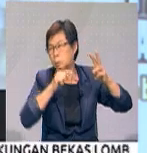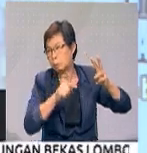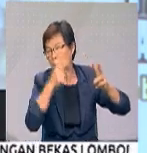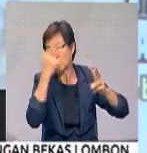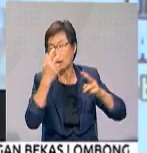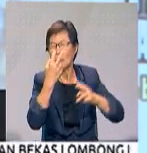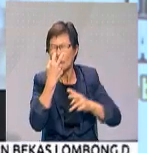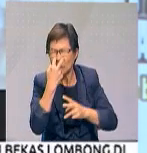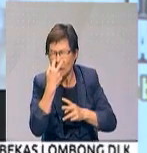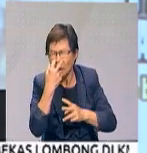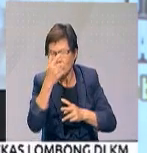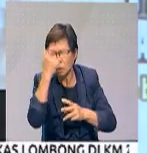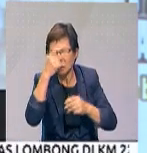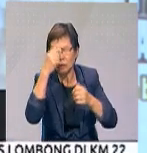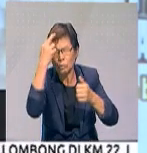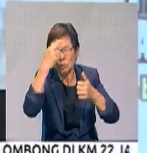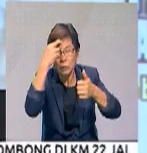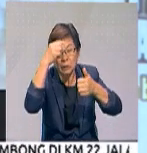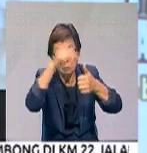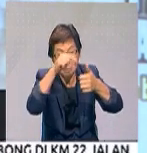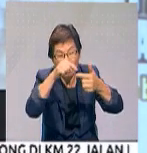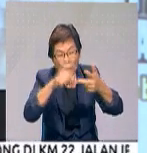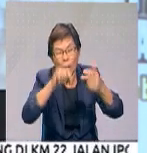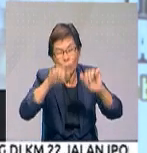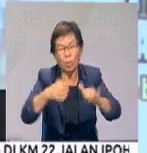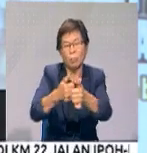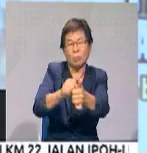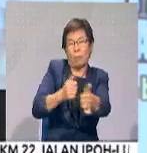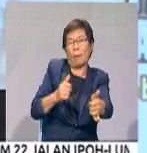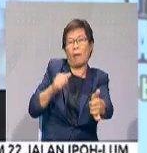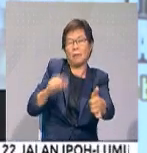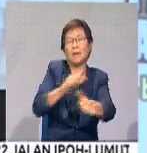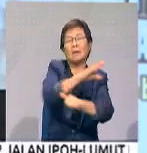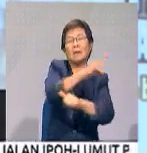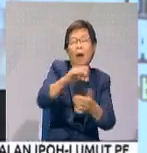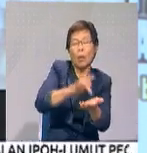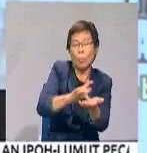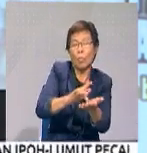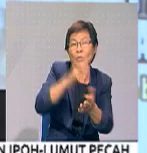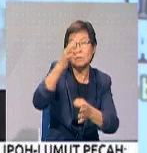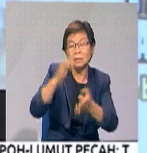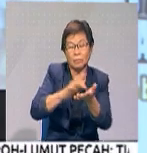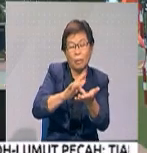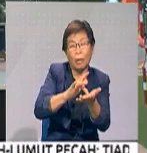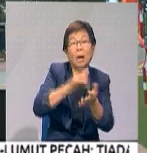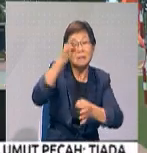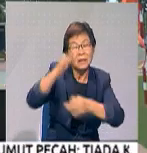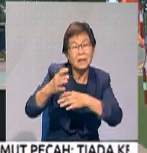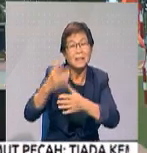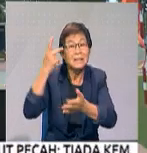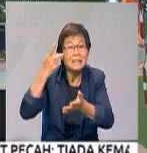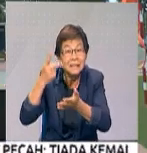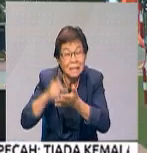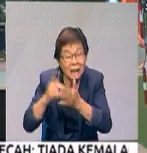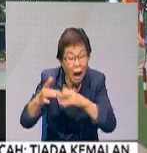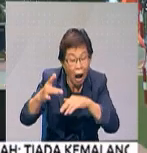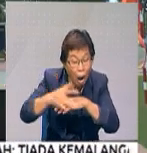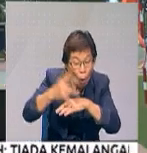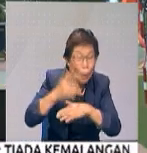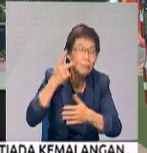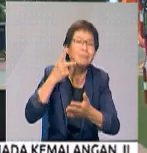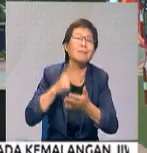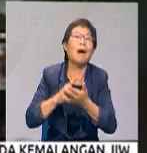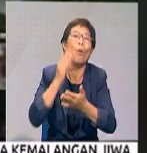kebutaan disebabkan faktor-faktor ini boleh dicegah dan dirawat jika dikenal pasti awal. Risiko